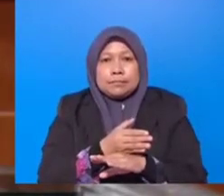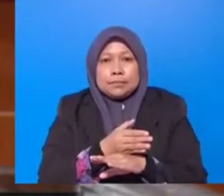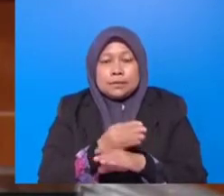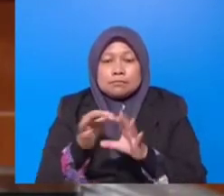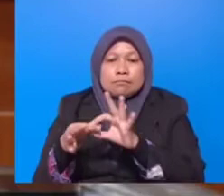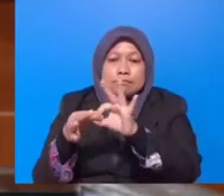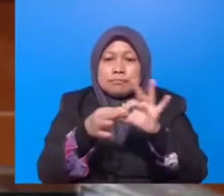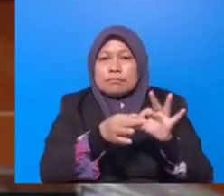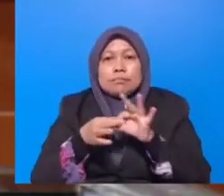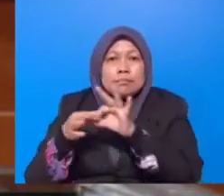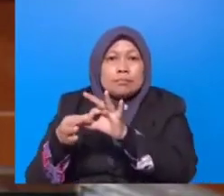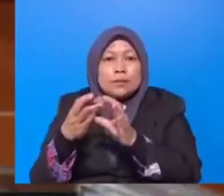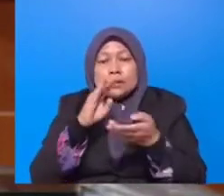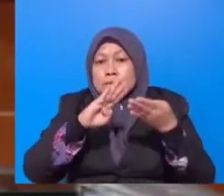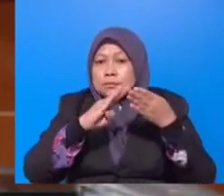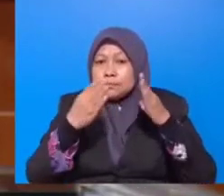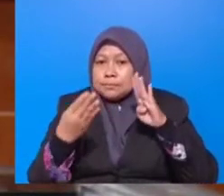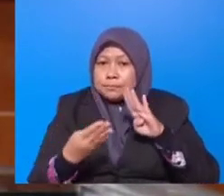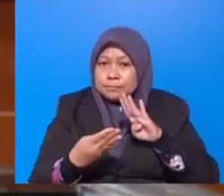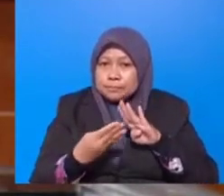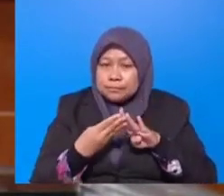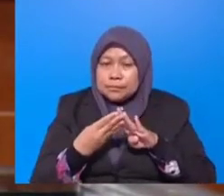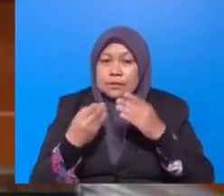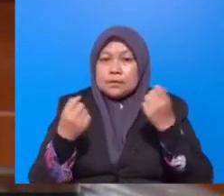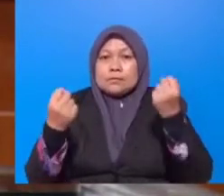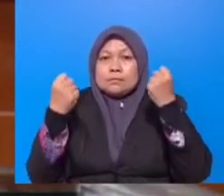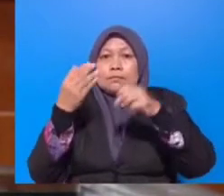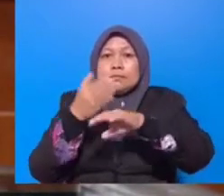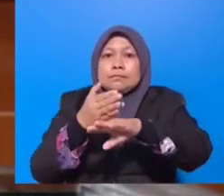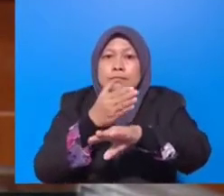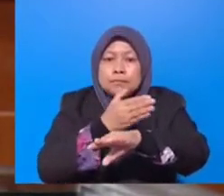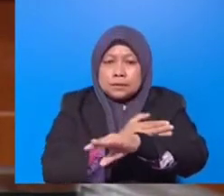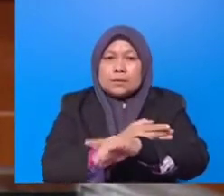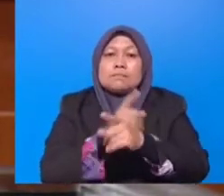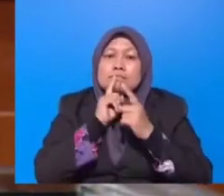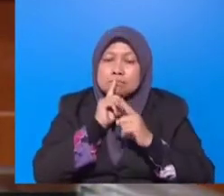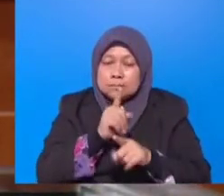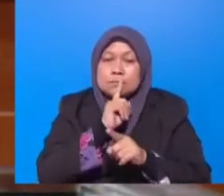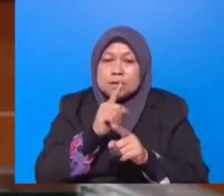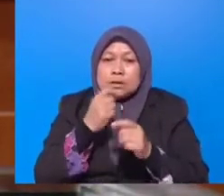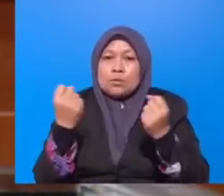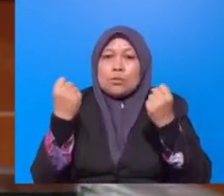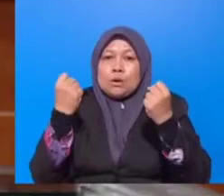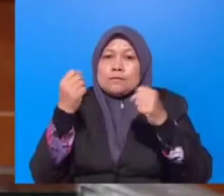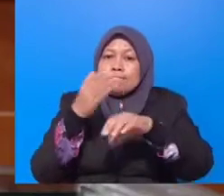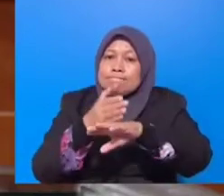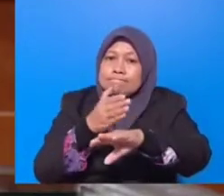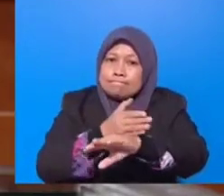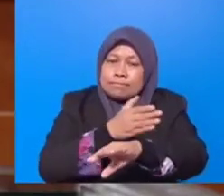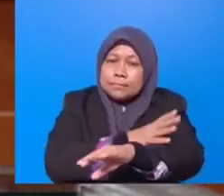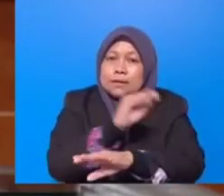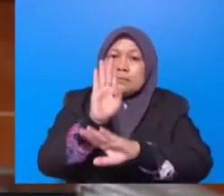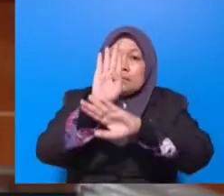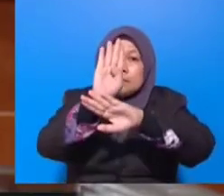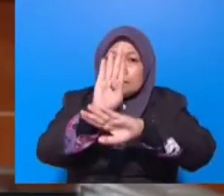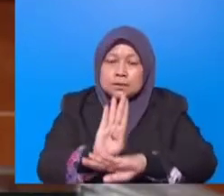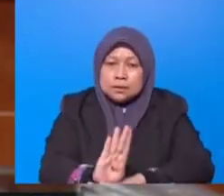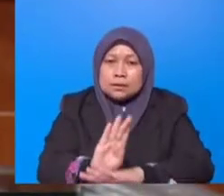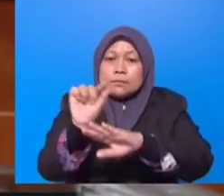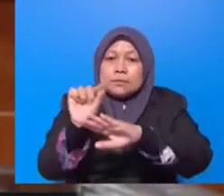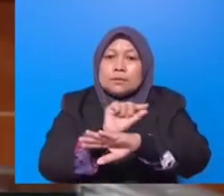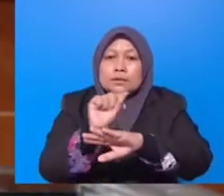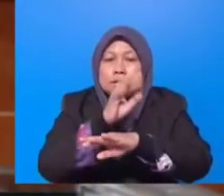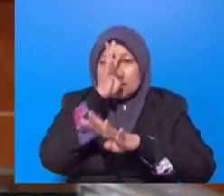kolaborasi indospeed and community pemetaan gaban yang responsif dan mampan serta membudaya pemilik